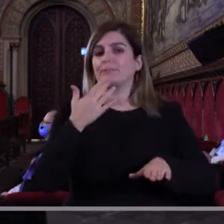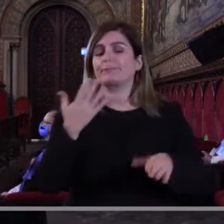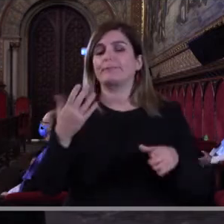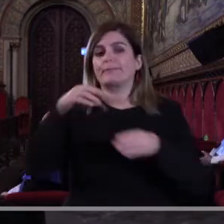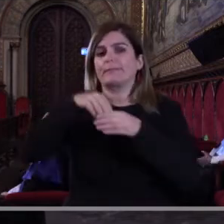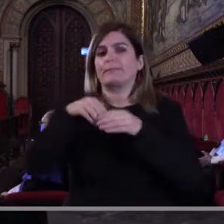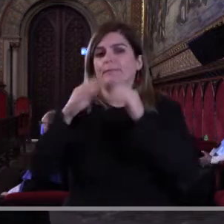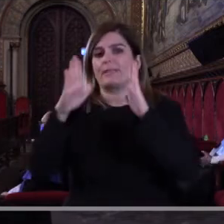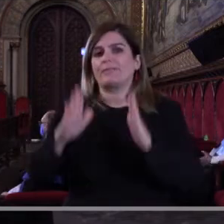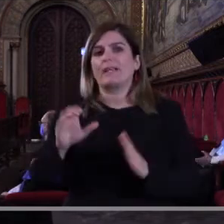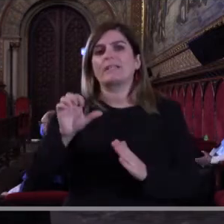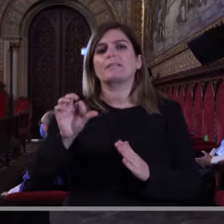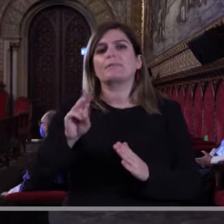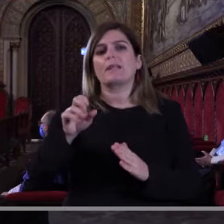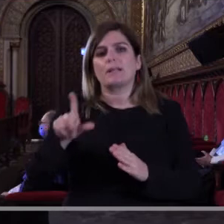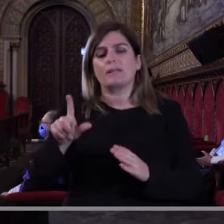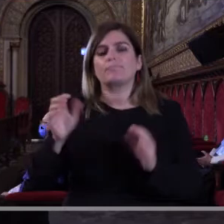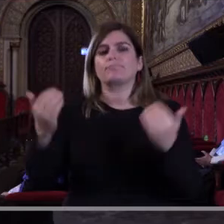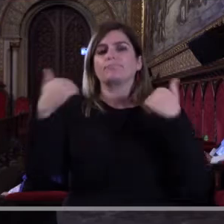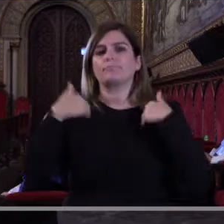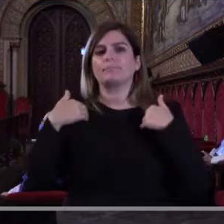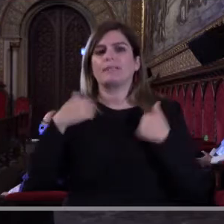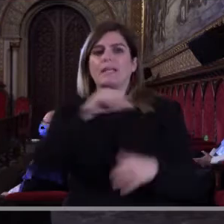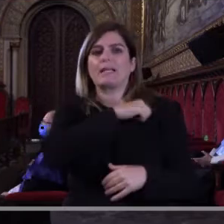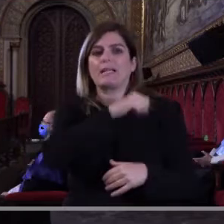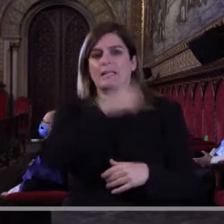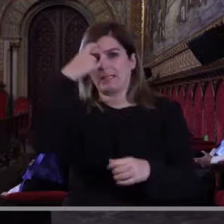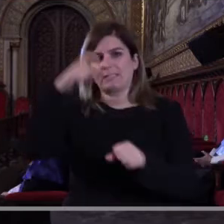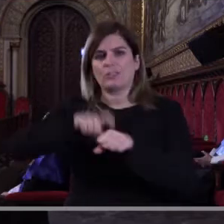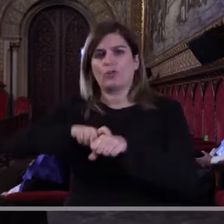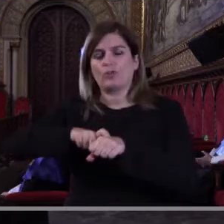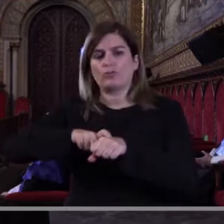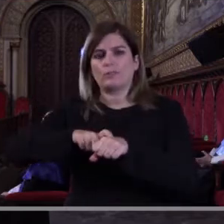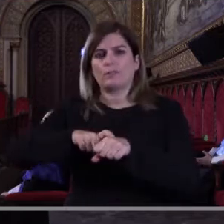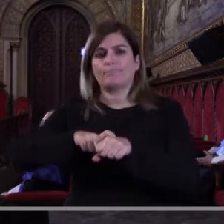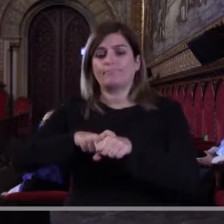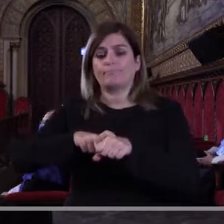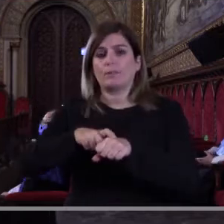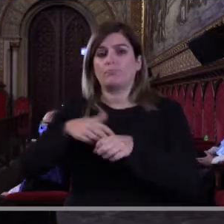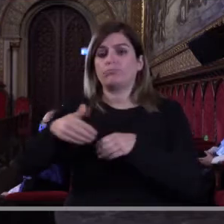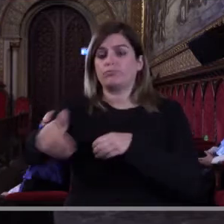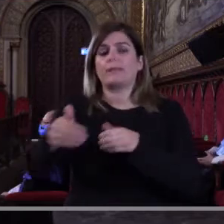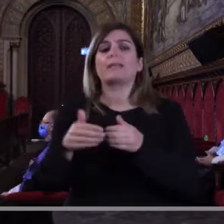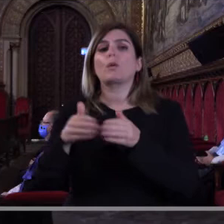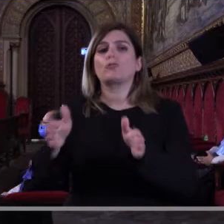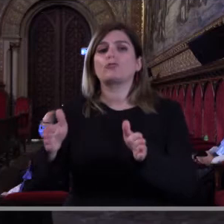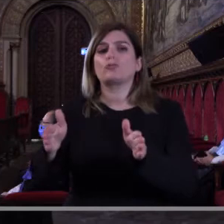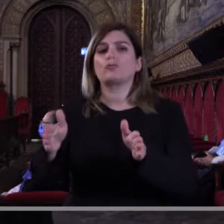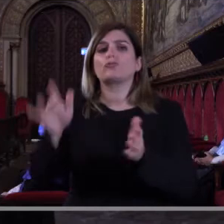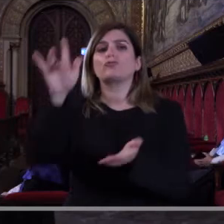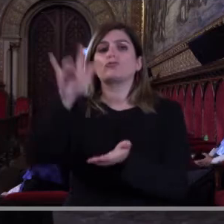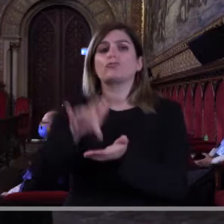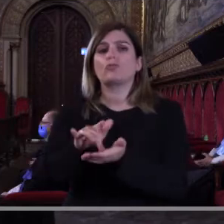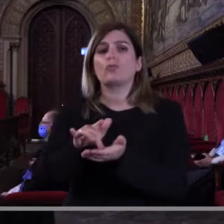l'edifici Espinalp, destinat a la clínica psicològica, la inauguració de la qual tindrà lloc la segona